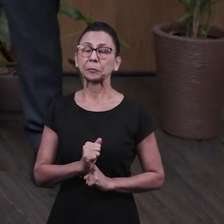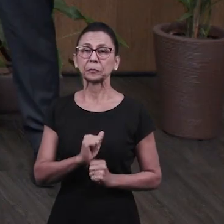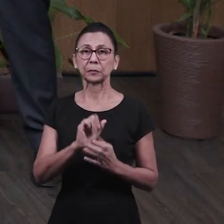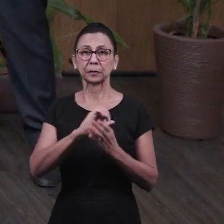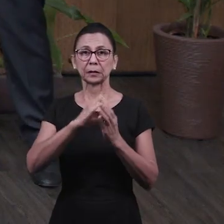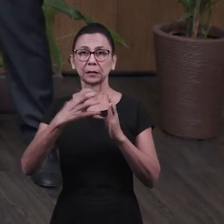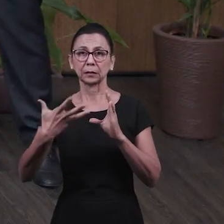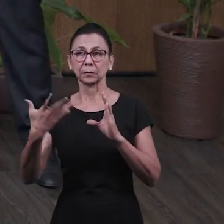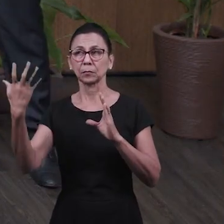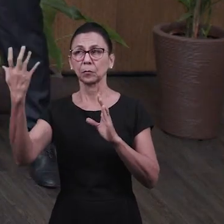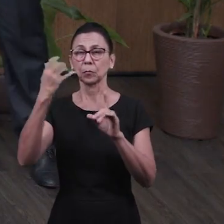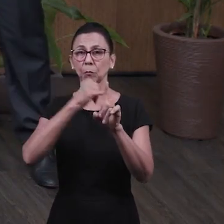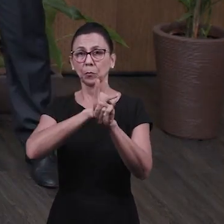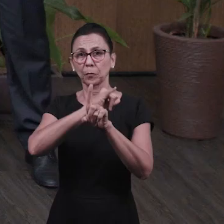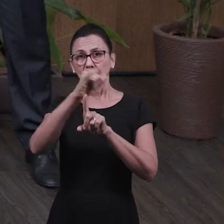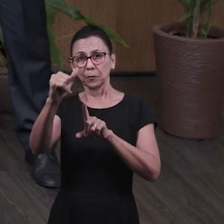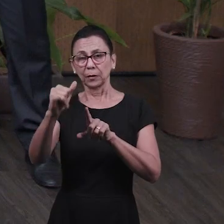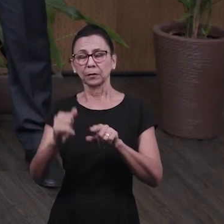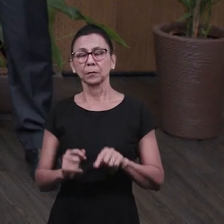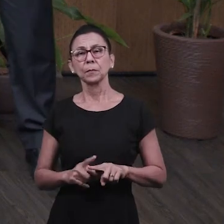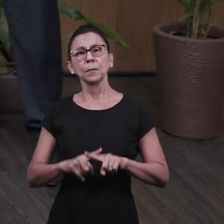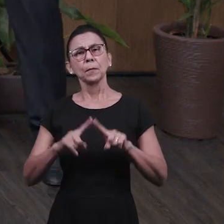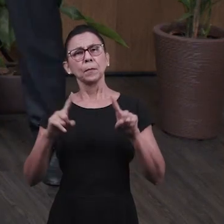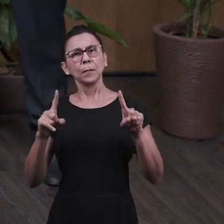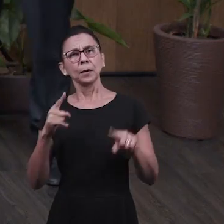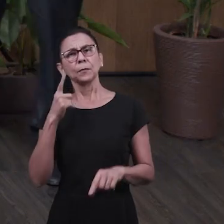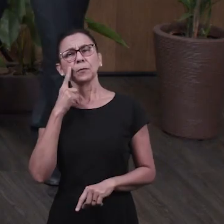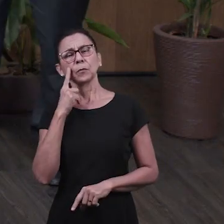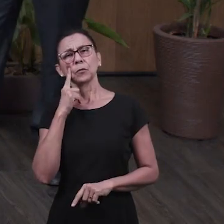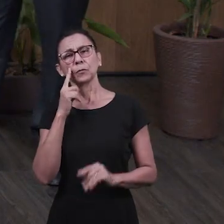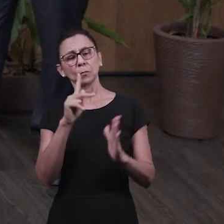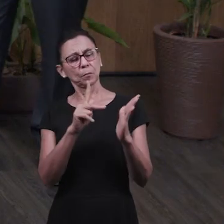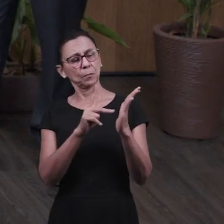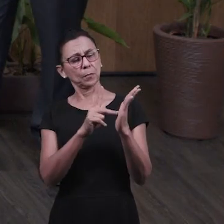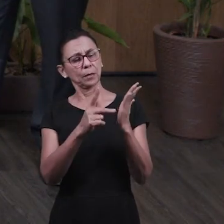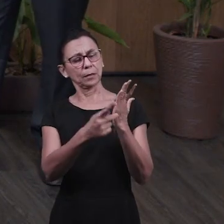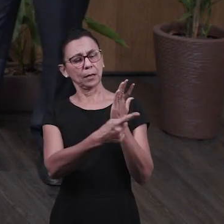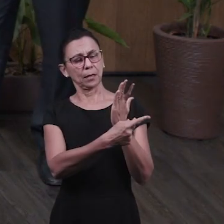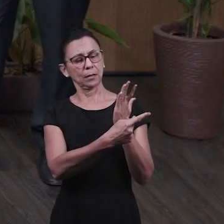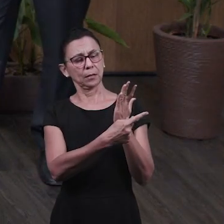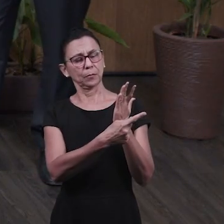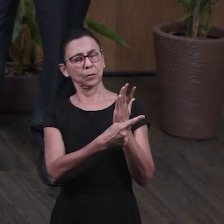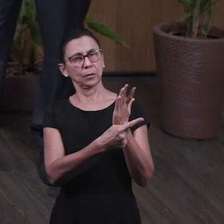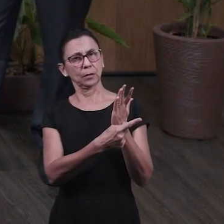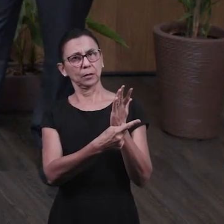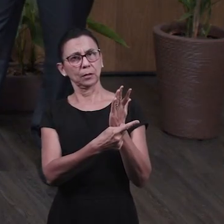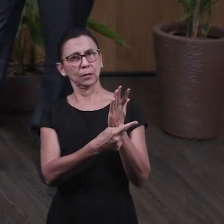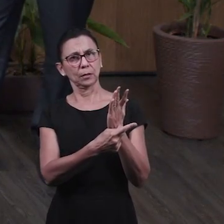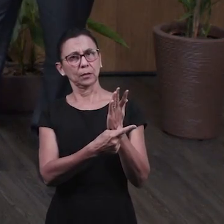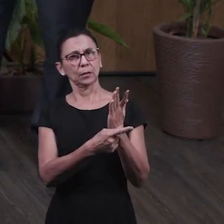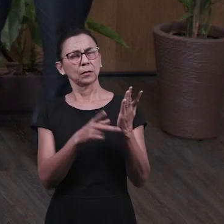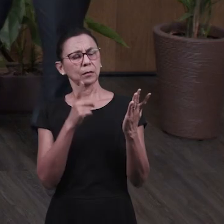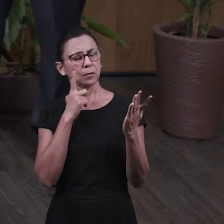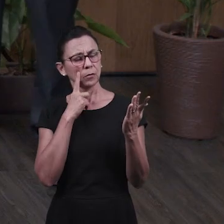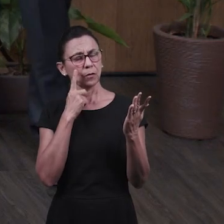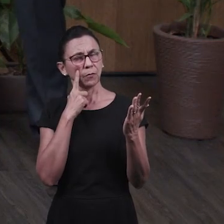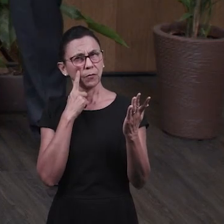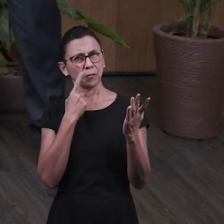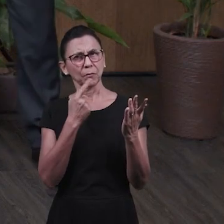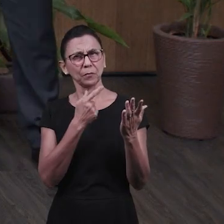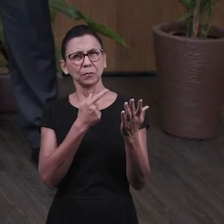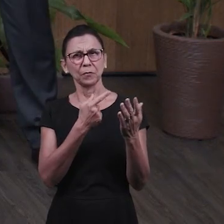aspects prophétiques. Par rapport aux paraboles, quand nous lisons, Daniel, une